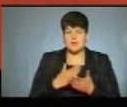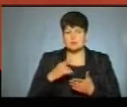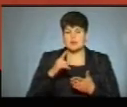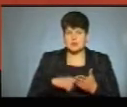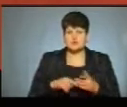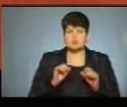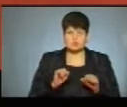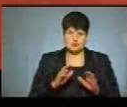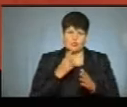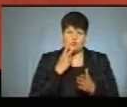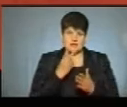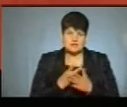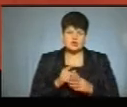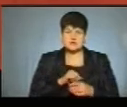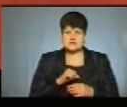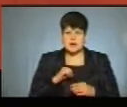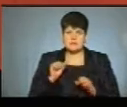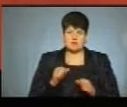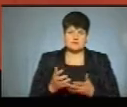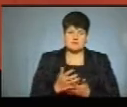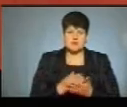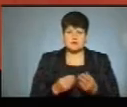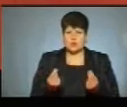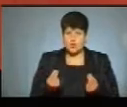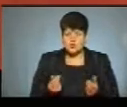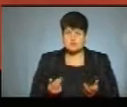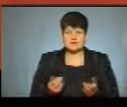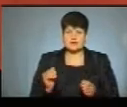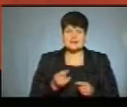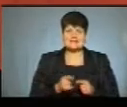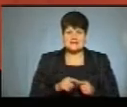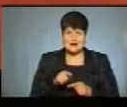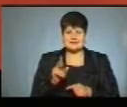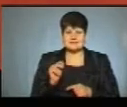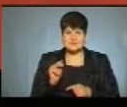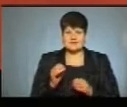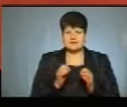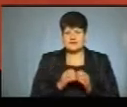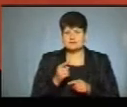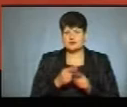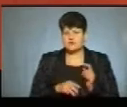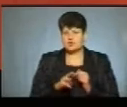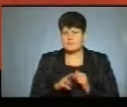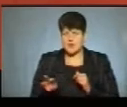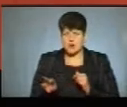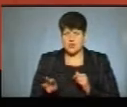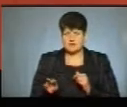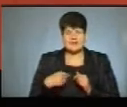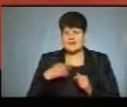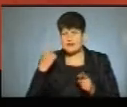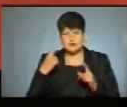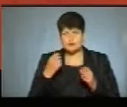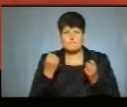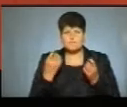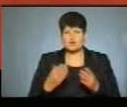зможемо показати, що ми самі можемо зібрати ці кошти. І ця цифра в 10,5 мільйонів, вона не придумана просто